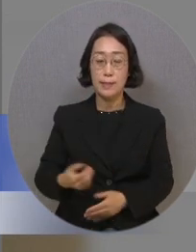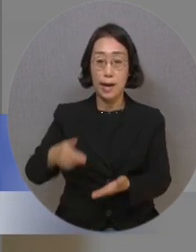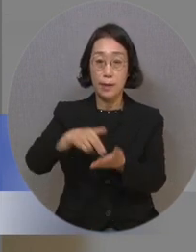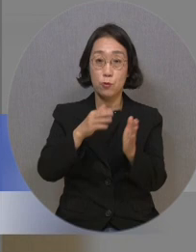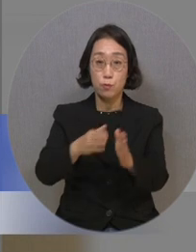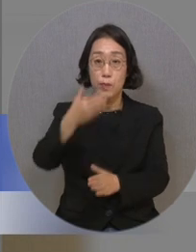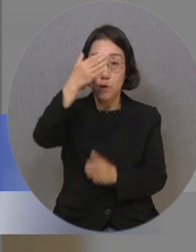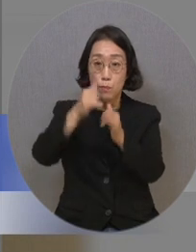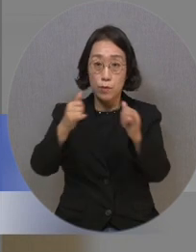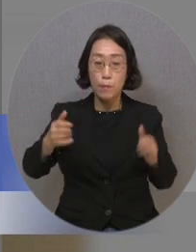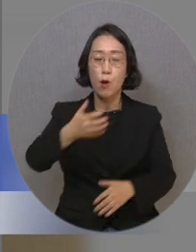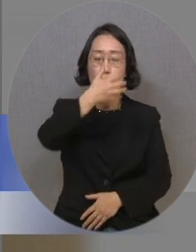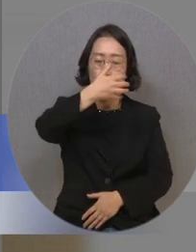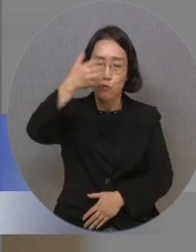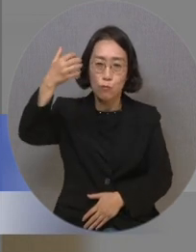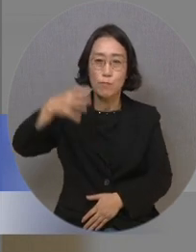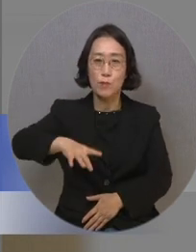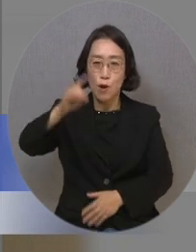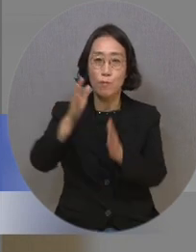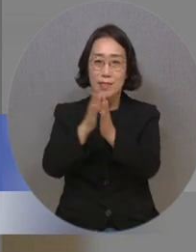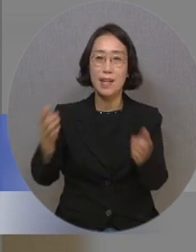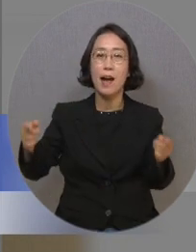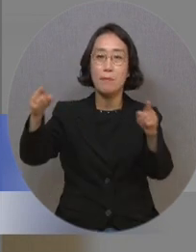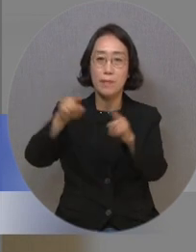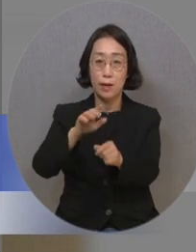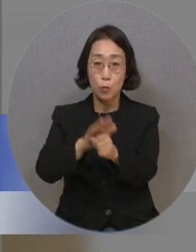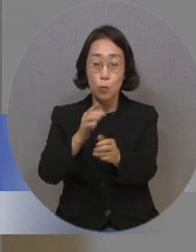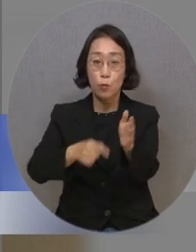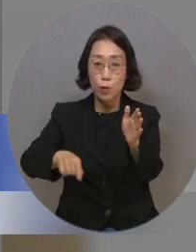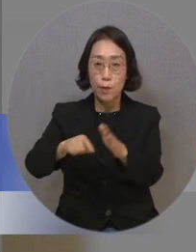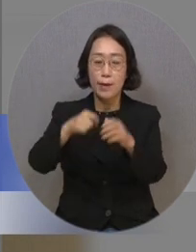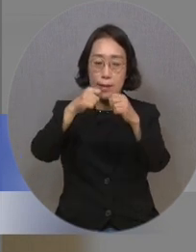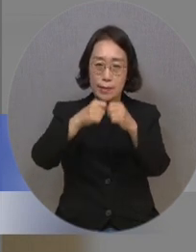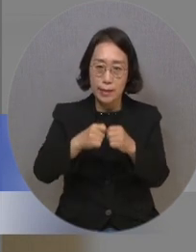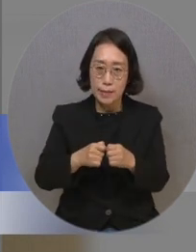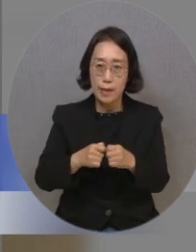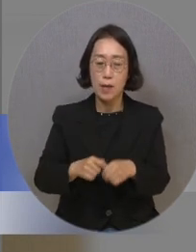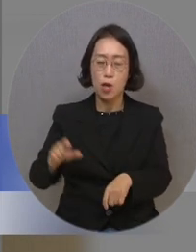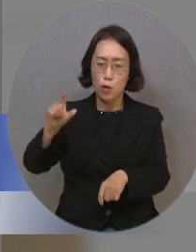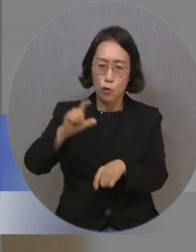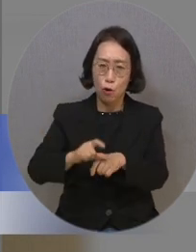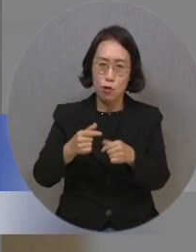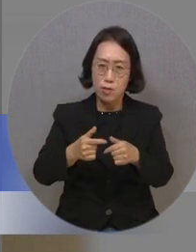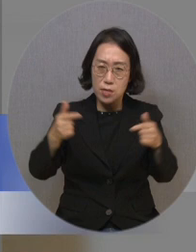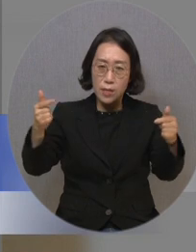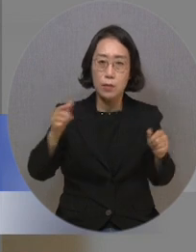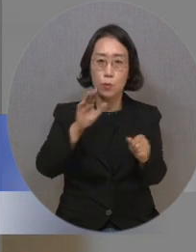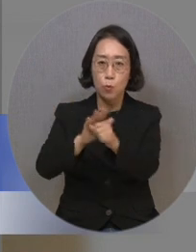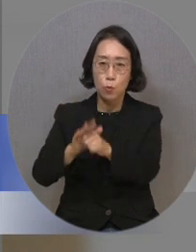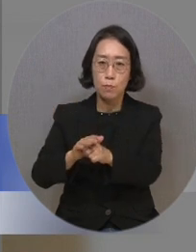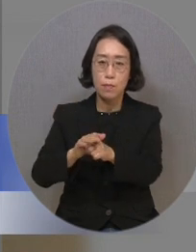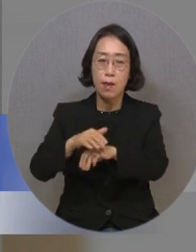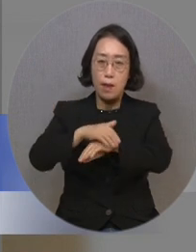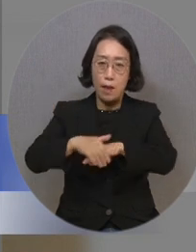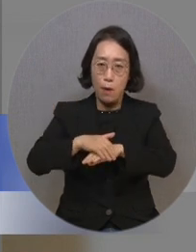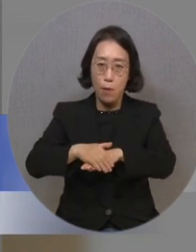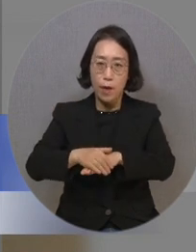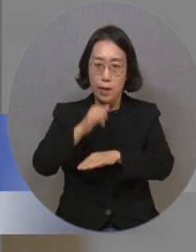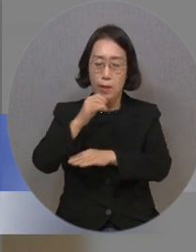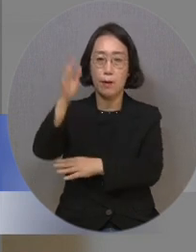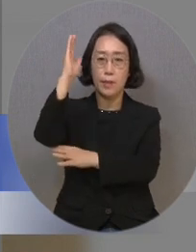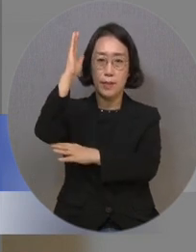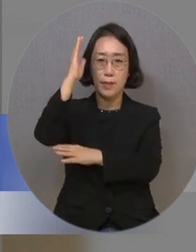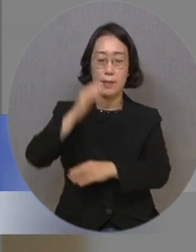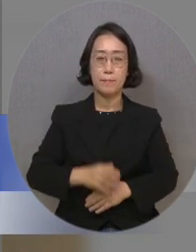청년들의 꿈과 첫 출발에 동행할 수 있도록 세심하고 두터운 자립지원 강화 계획을 추진해 나가겠다고